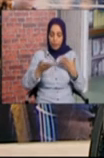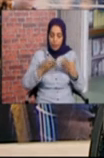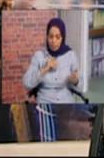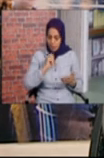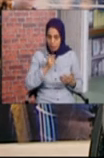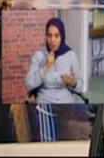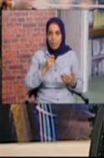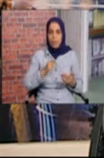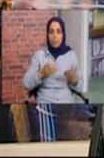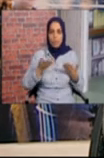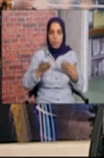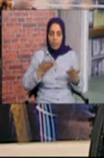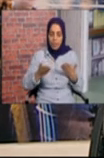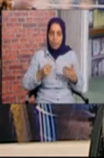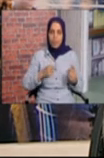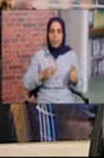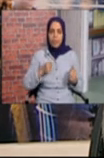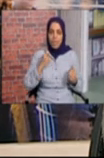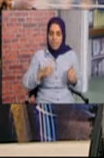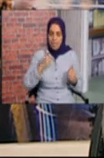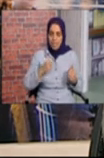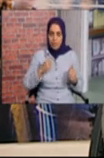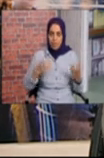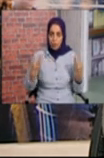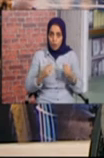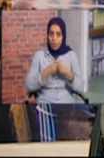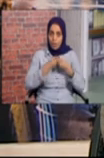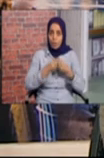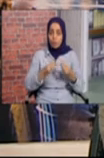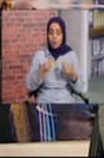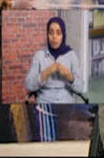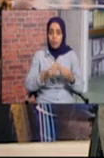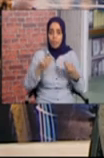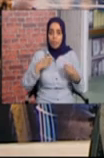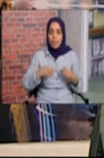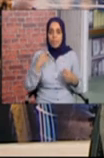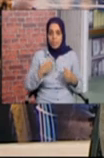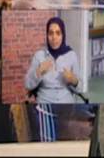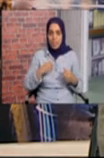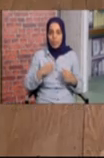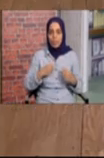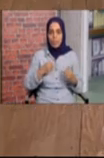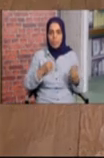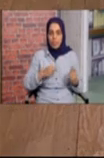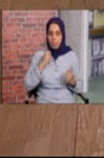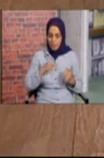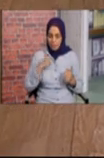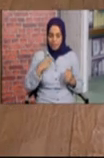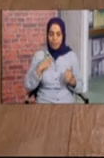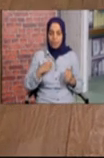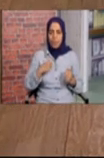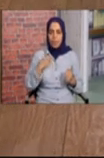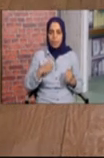الكريمة الكاتبة الصحفية الكبيرة التي تشاركنا هذه الإطلالة وهذه الإضاءة، الأستاذة نورة راشد نائب رئيس